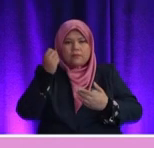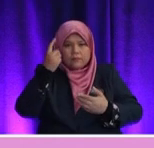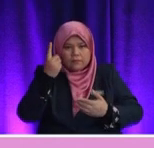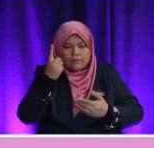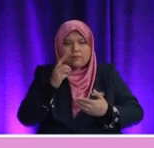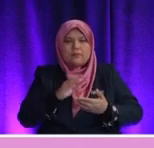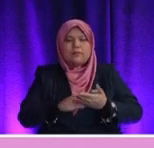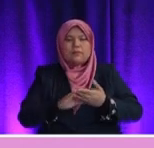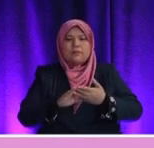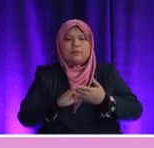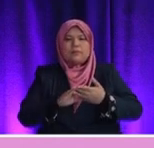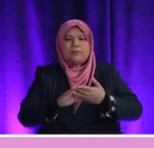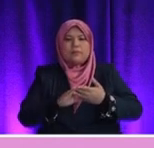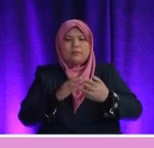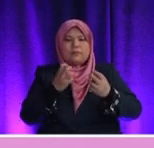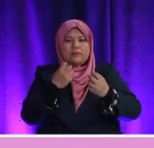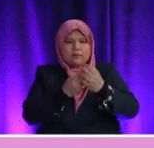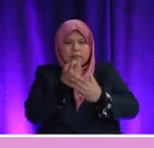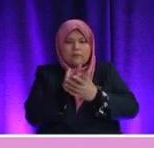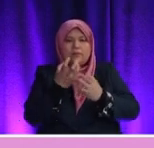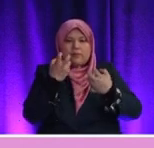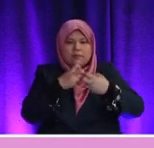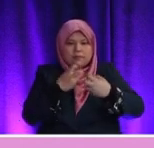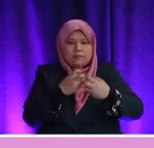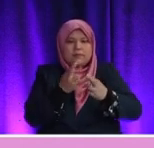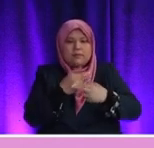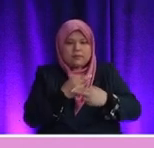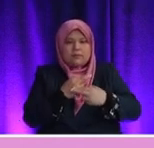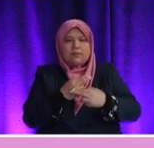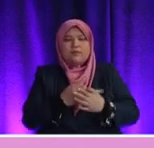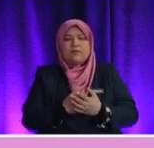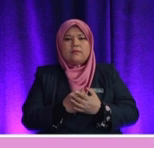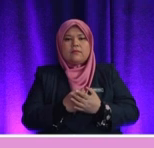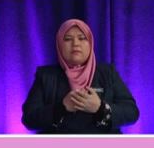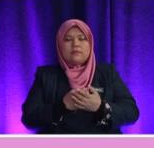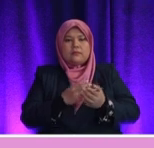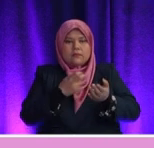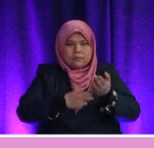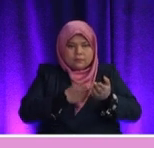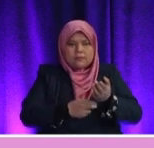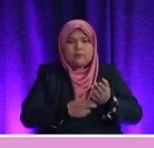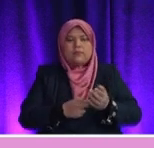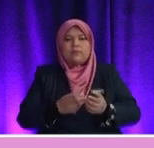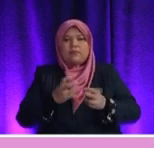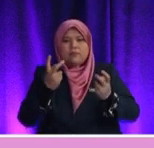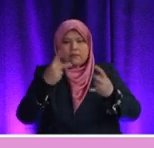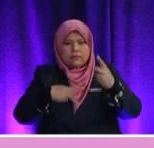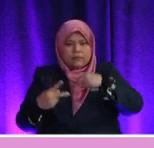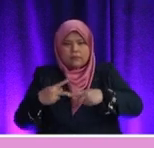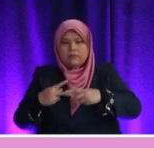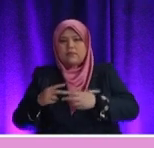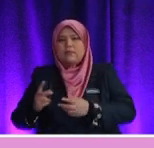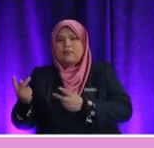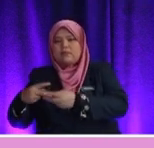listrik untuk menghasilkan perubahan kimia Oke Sentinel memerlukan perubahan kimia untuk menghasilkan